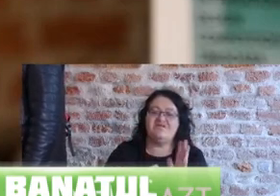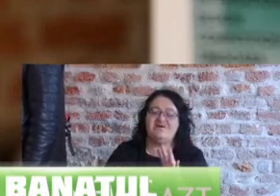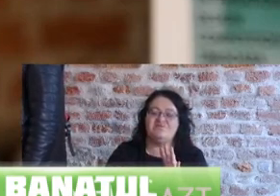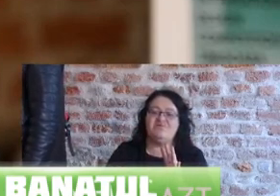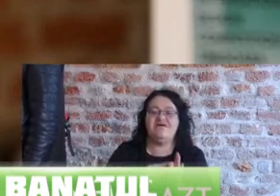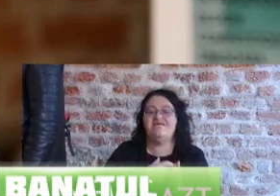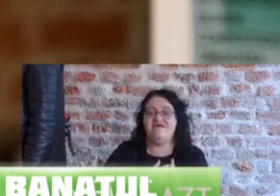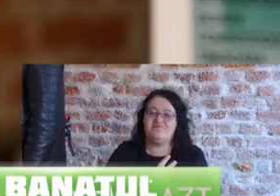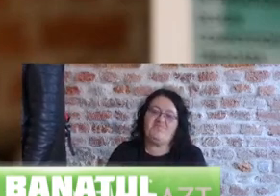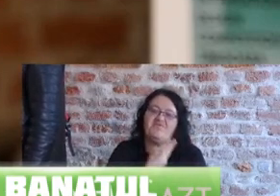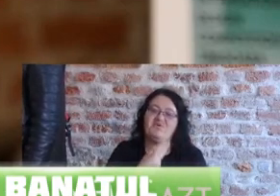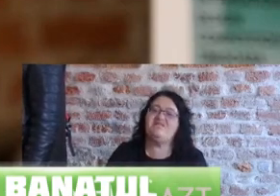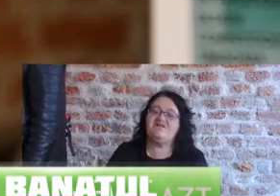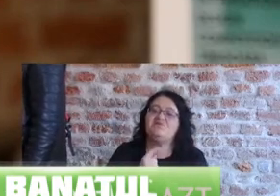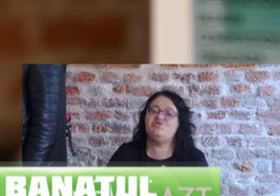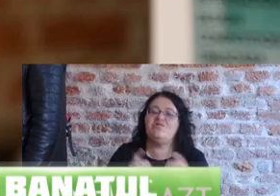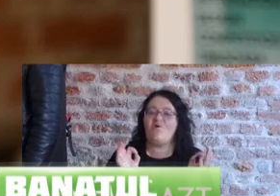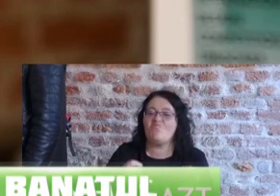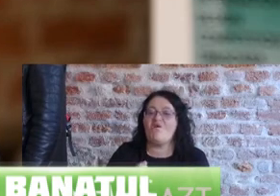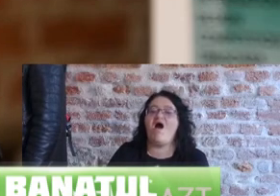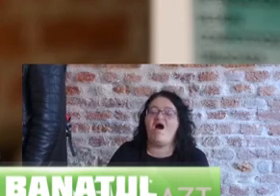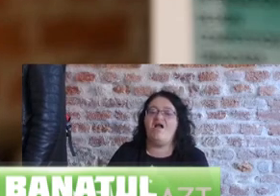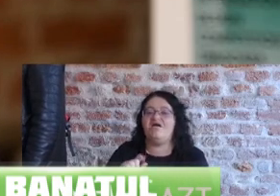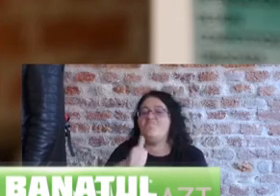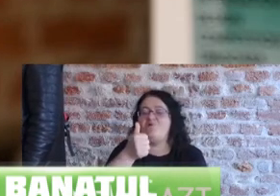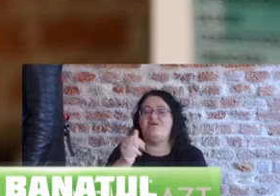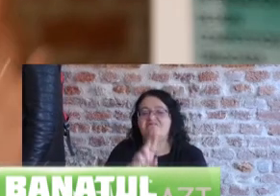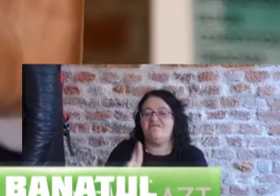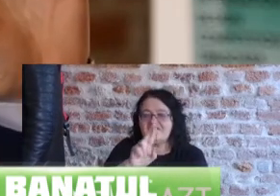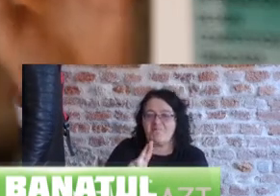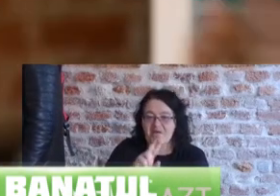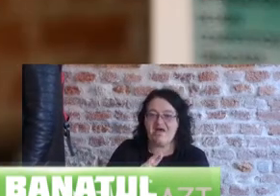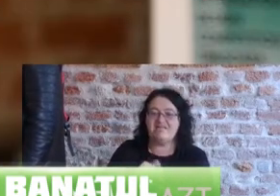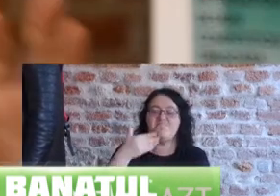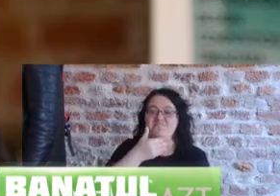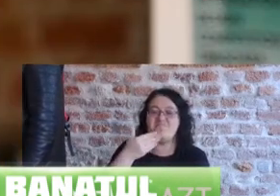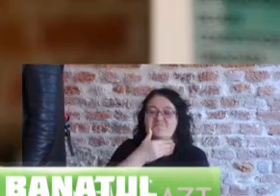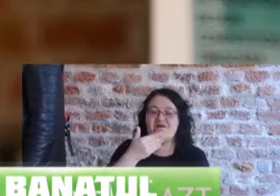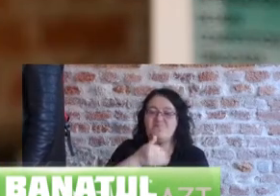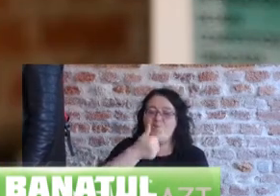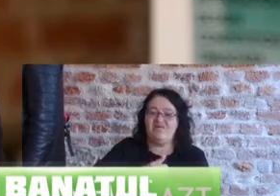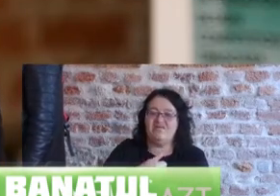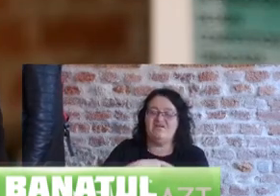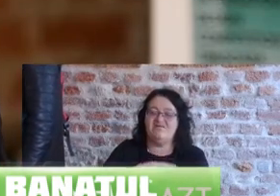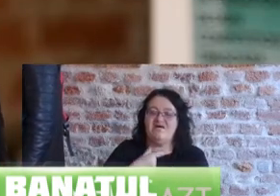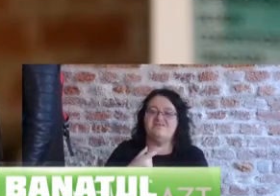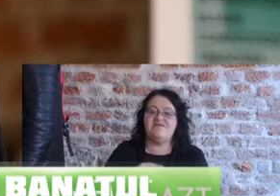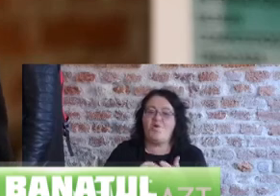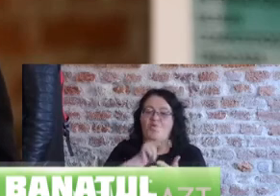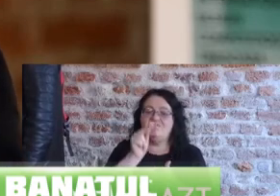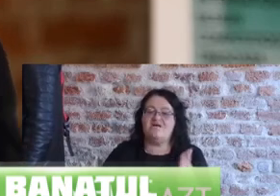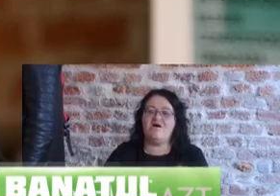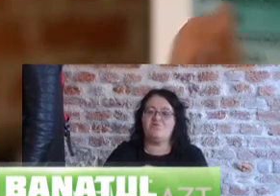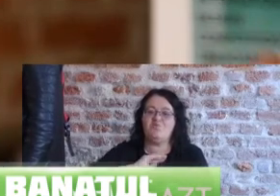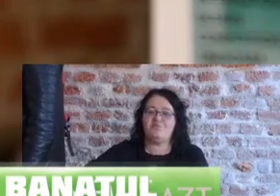de care putem fi mândri. Și bineînțeles că, încă o dată repet, premiul întâi este efectiv contractul